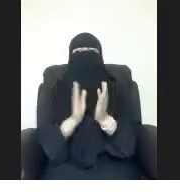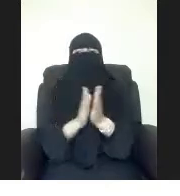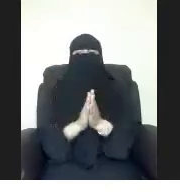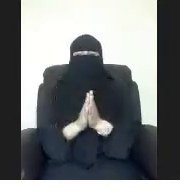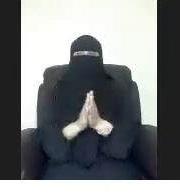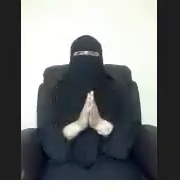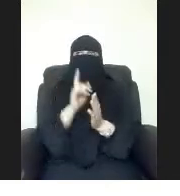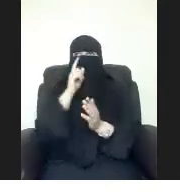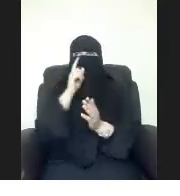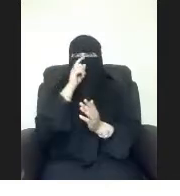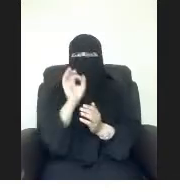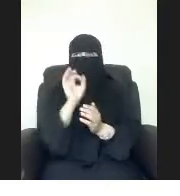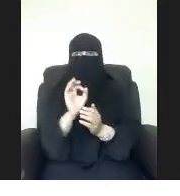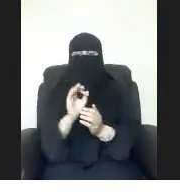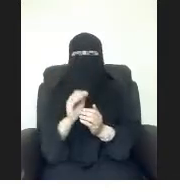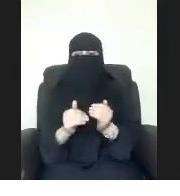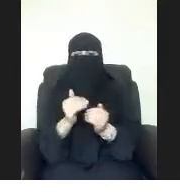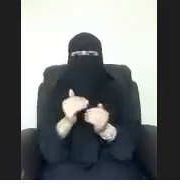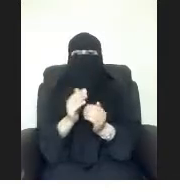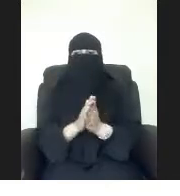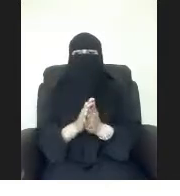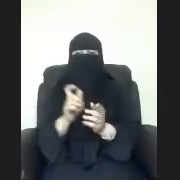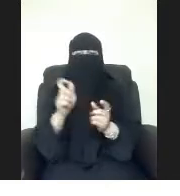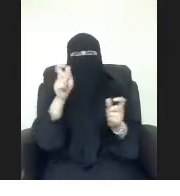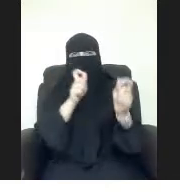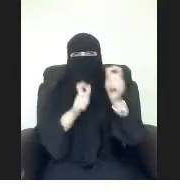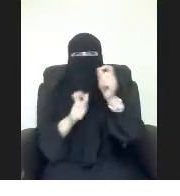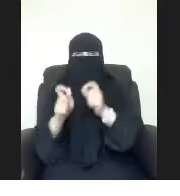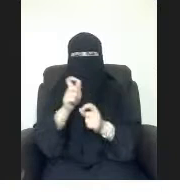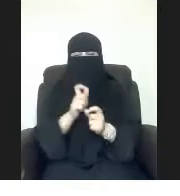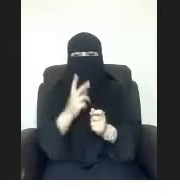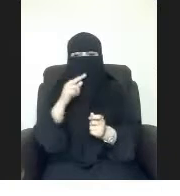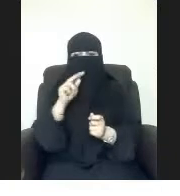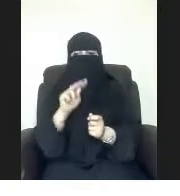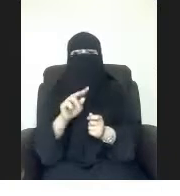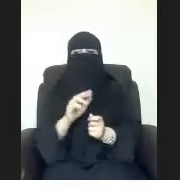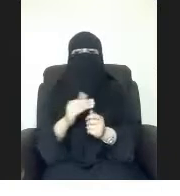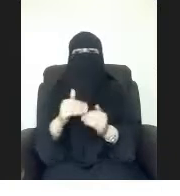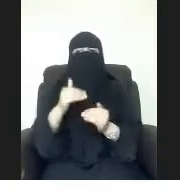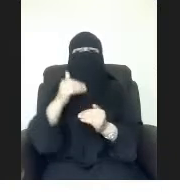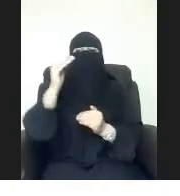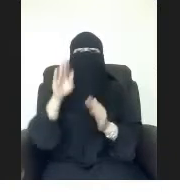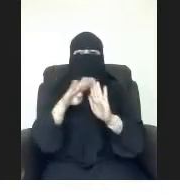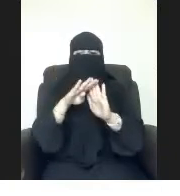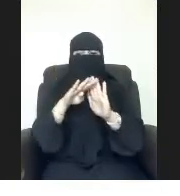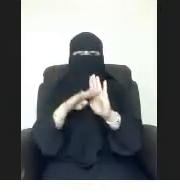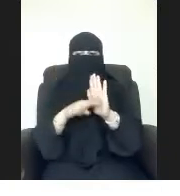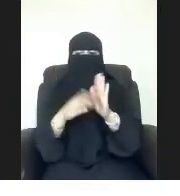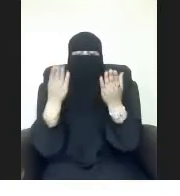بعد. صمم وطور برنامج التعلم المدمج، طبق نسخة تجريبية، تغذية راجعة، نفذ البرنامج.